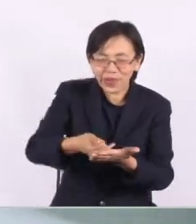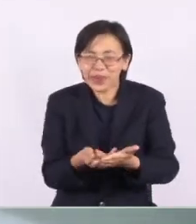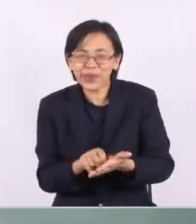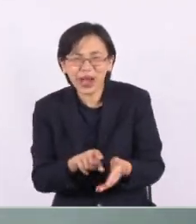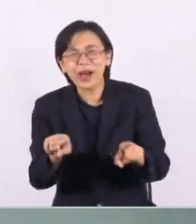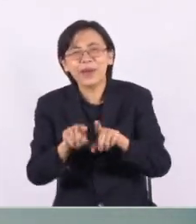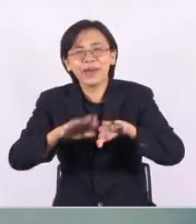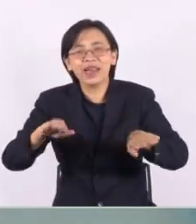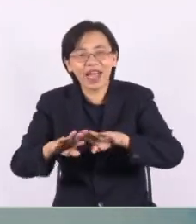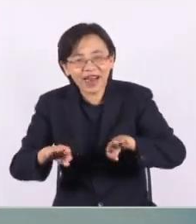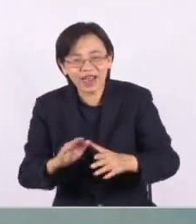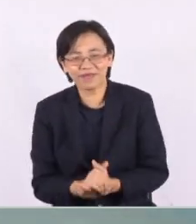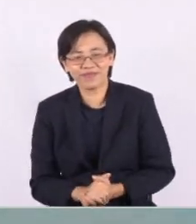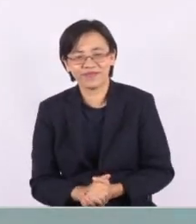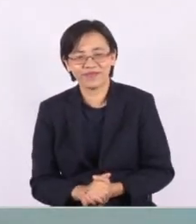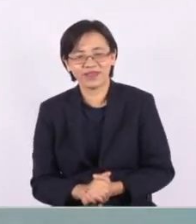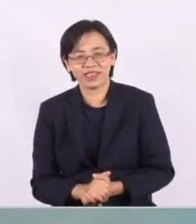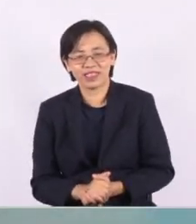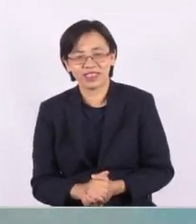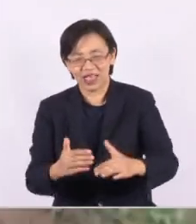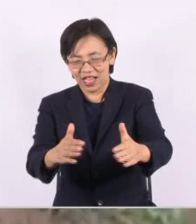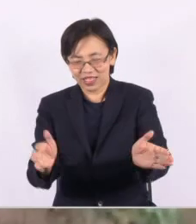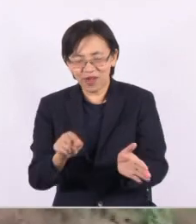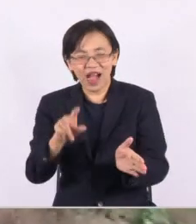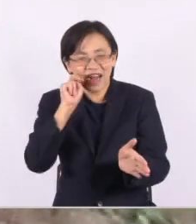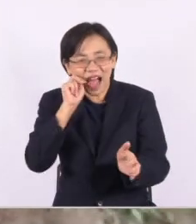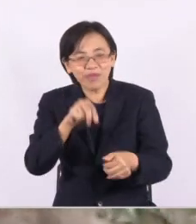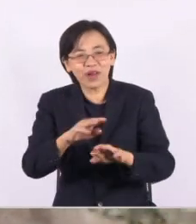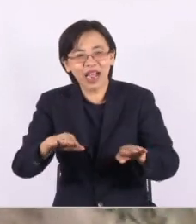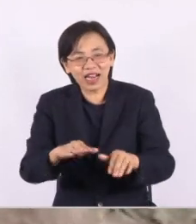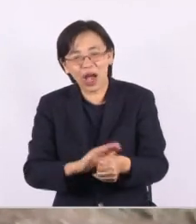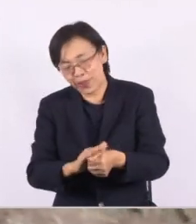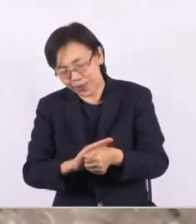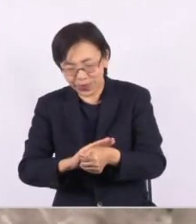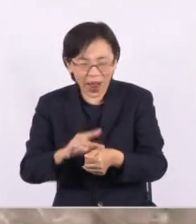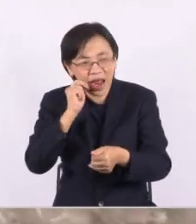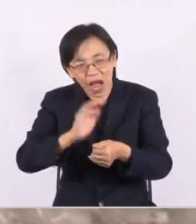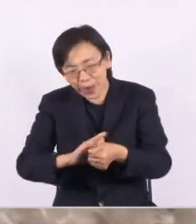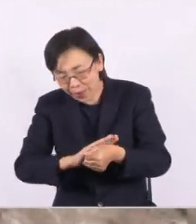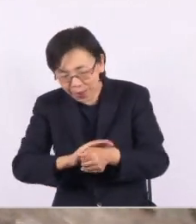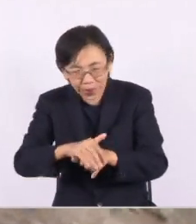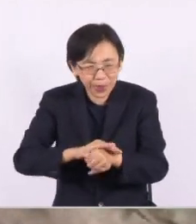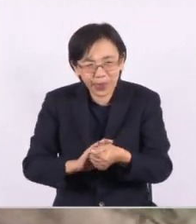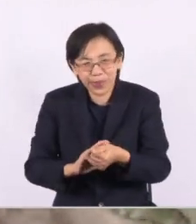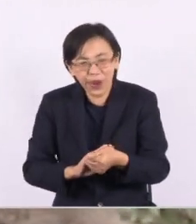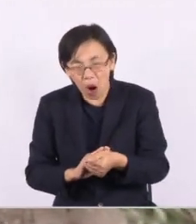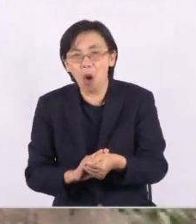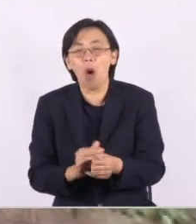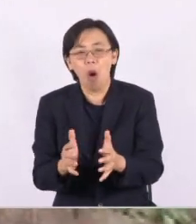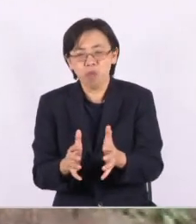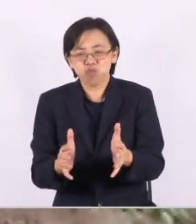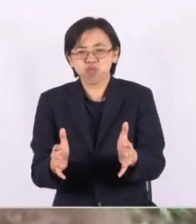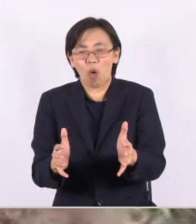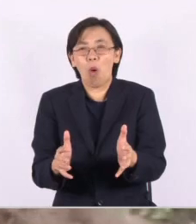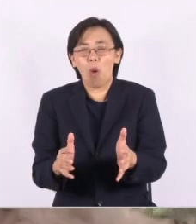วเองเป็นน้องตัวน้อยอะนะคะ ก็สระว่ายน้ำก็สำหรับเด็กอยู่แล้วด้วยนะ แต่ตัวนี้อีกนิดนึงก็จะไม่น้อยจะล้นอ่างอยู่แล้วนะ